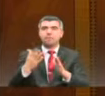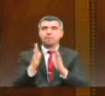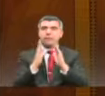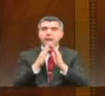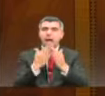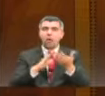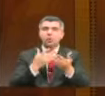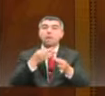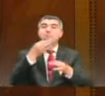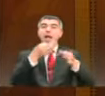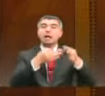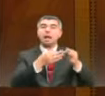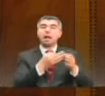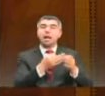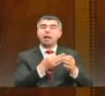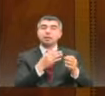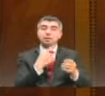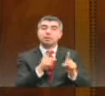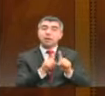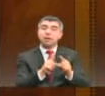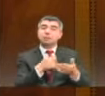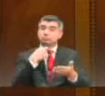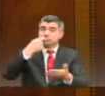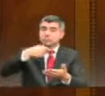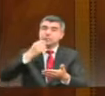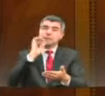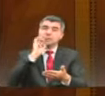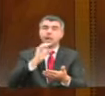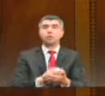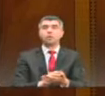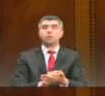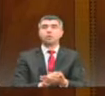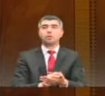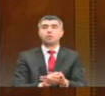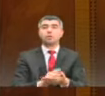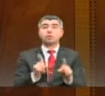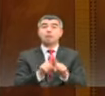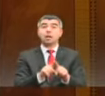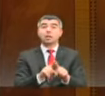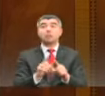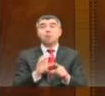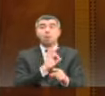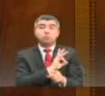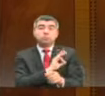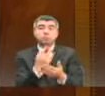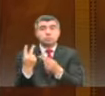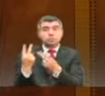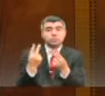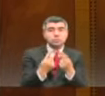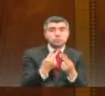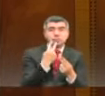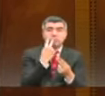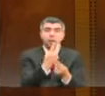فيها، تعبئة العقار لفائدة المشاريع الاستثمارية، تعزيز آليات المراقبة للحد